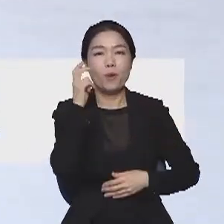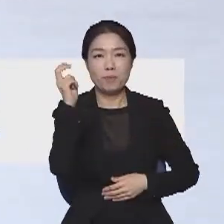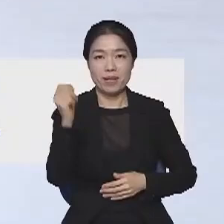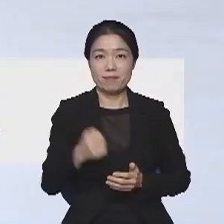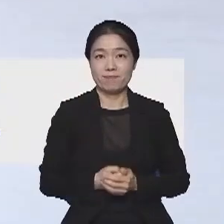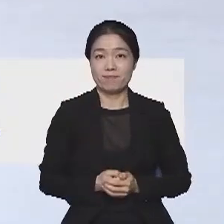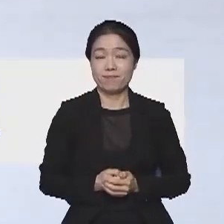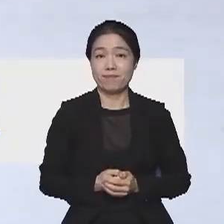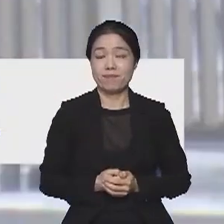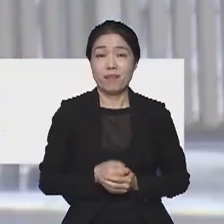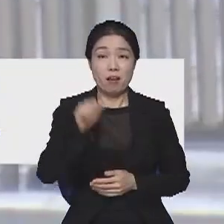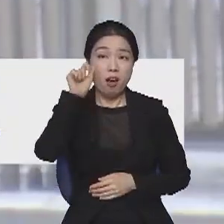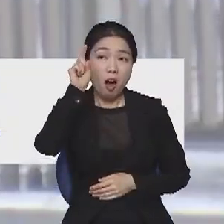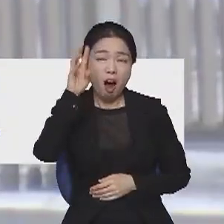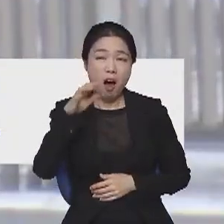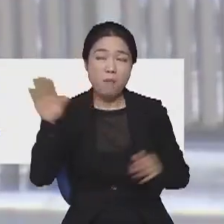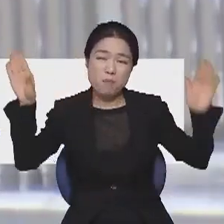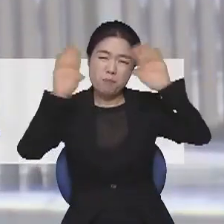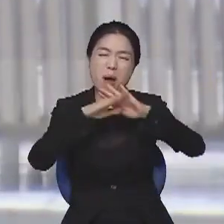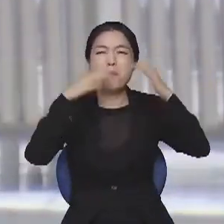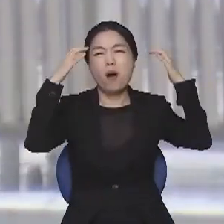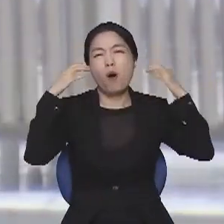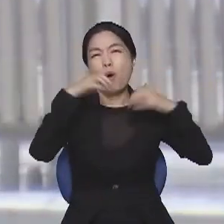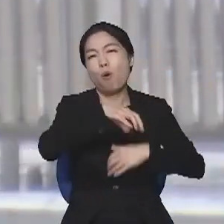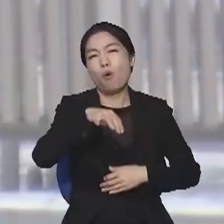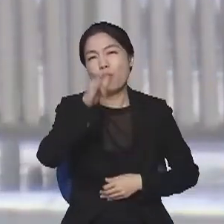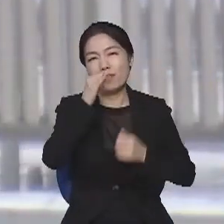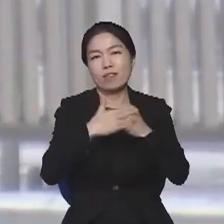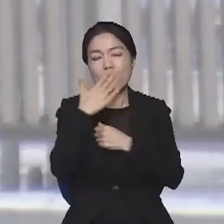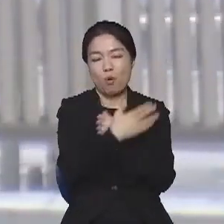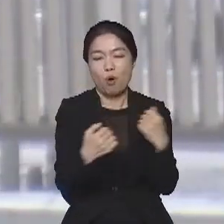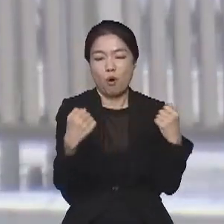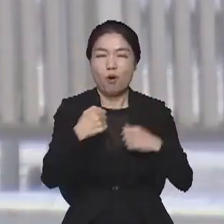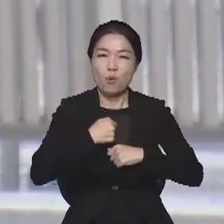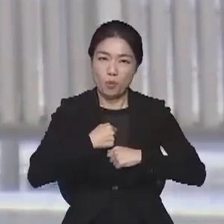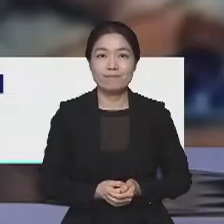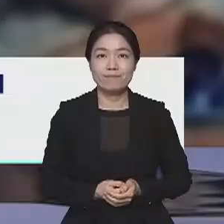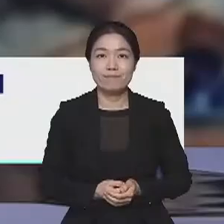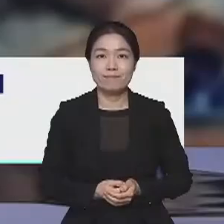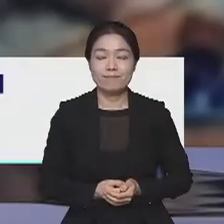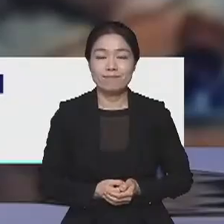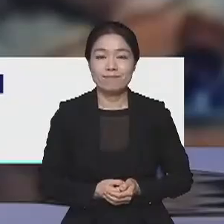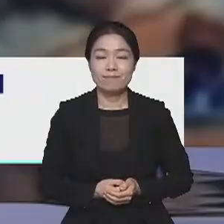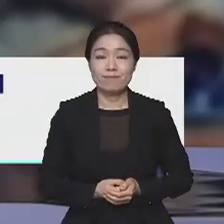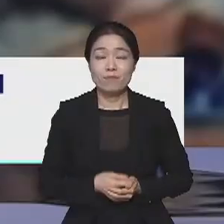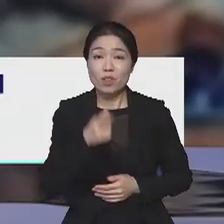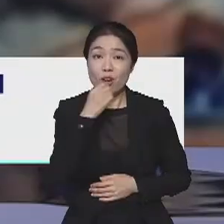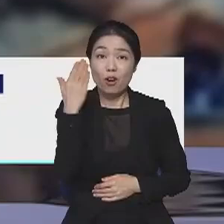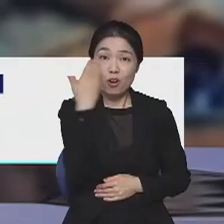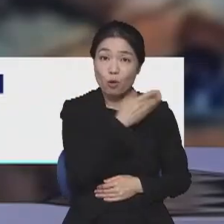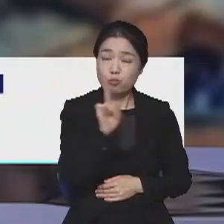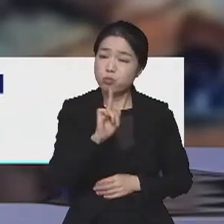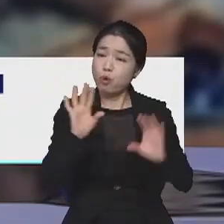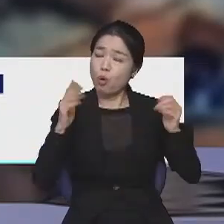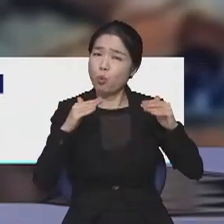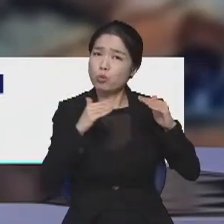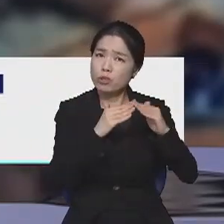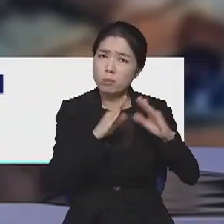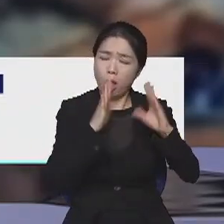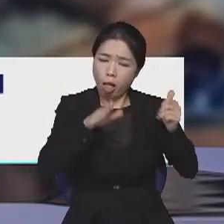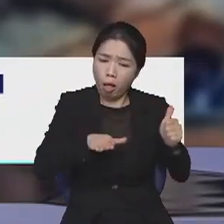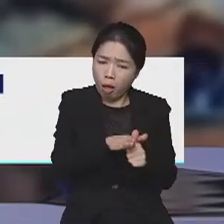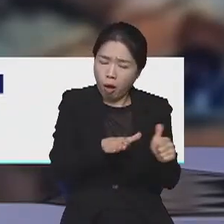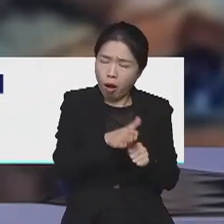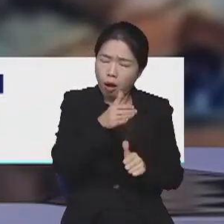예상됩니다. 또 당분간 열대야가 나타나는 곳이 있어 건강관리에 유의하셔야겠습니다. 여수의 한 어린이집에서